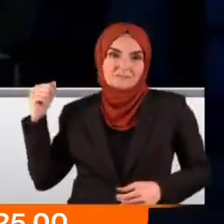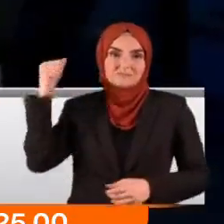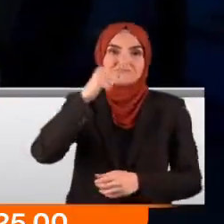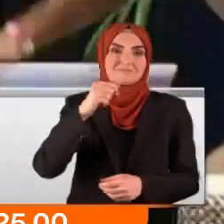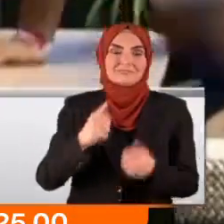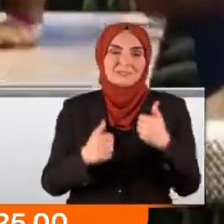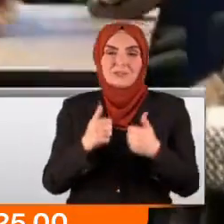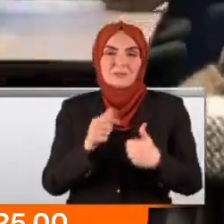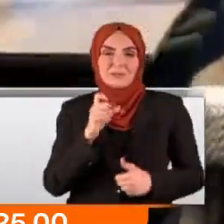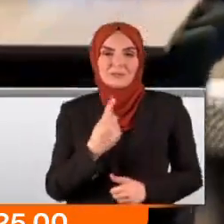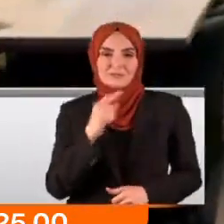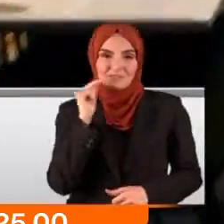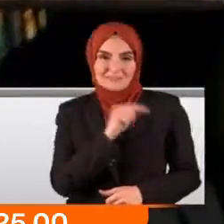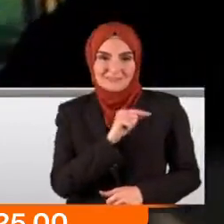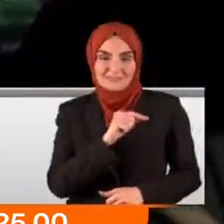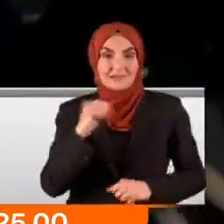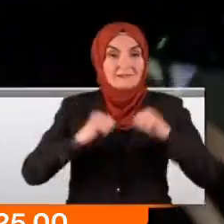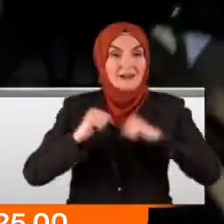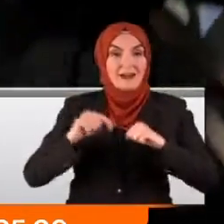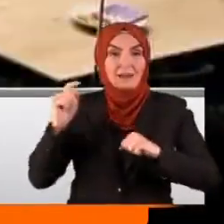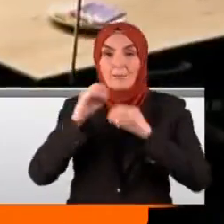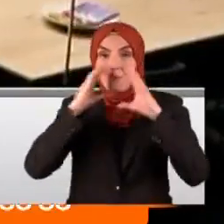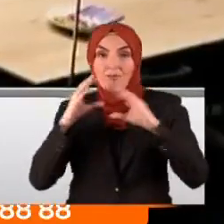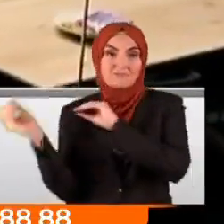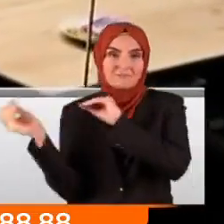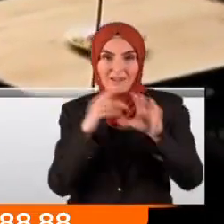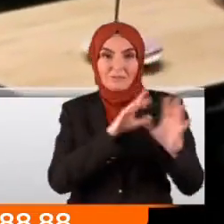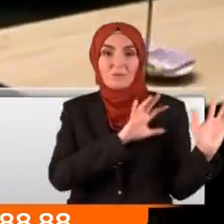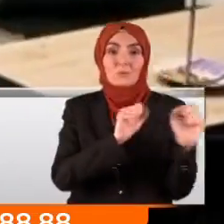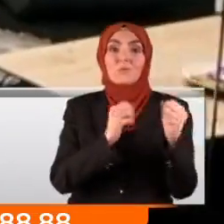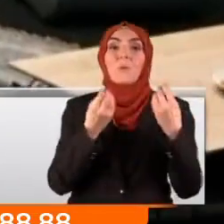rakipleri attığı balonu tutamamaları halinde puan kazandı.